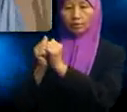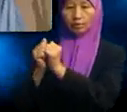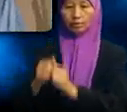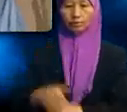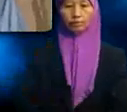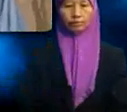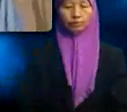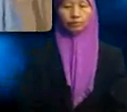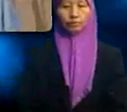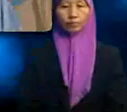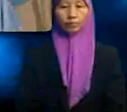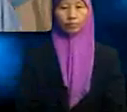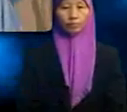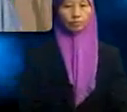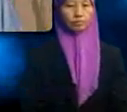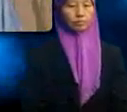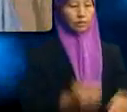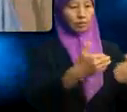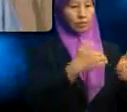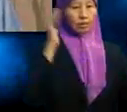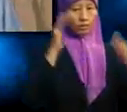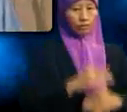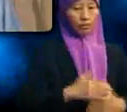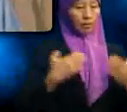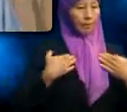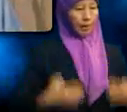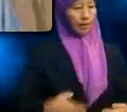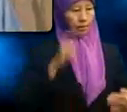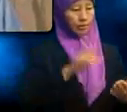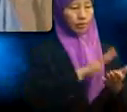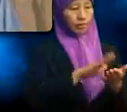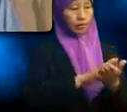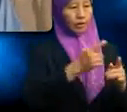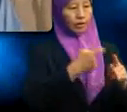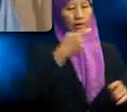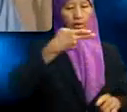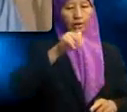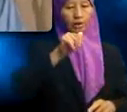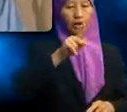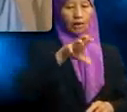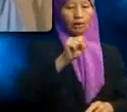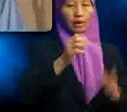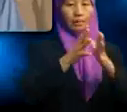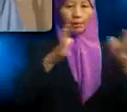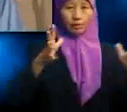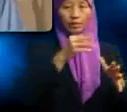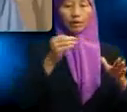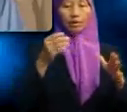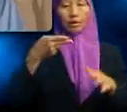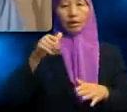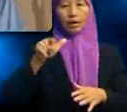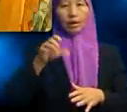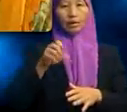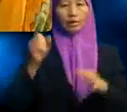Tiara. Sebelum solat, badan mesti bersih dari hadas kecil dan besar, Ustazah. Baik, terima kasih. Boleh